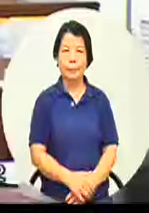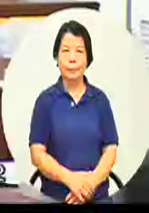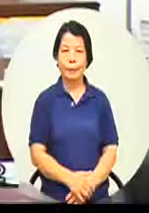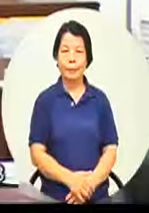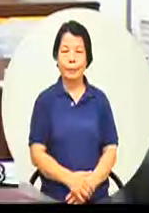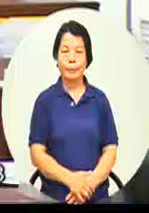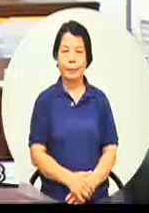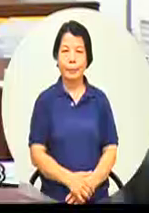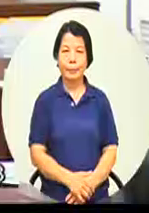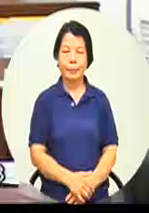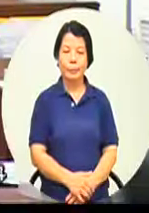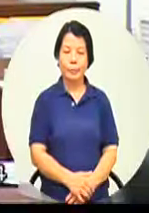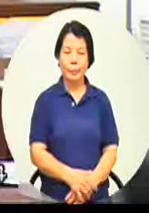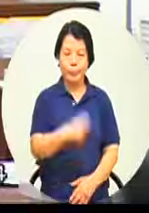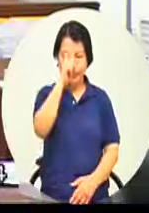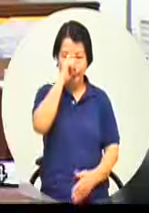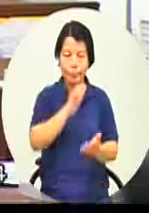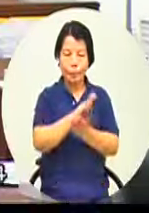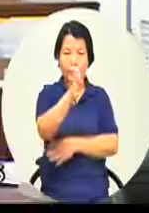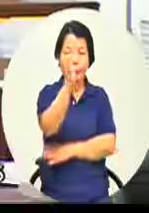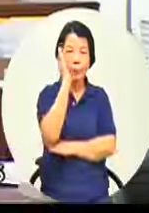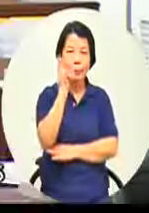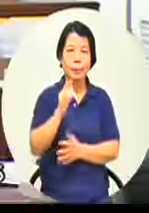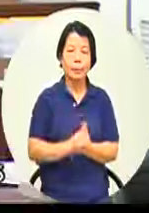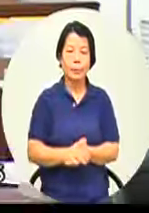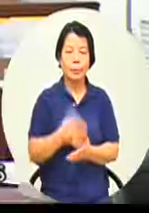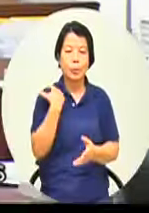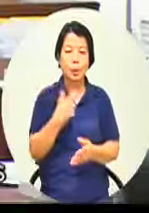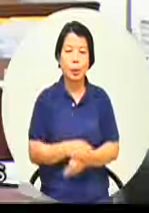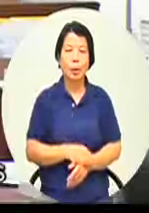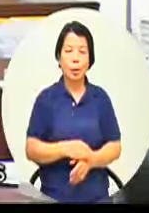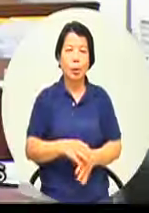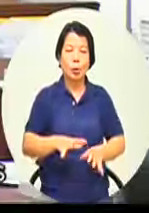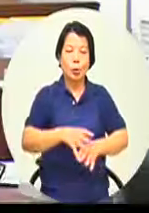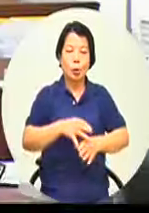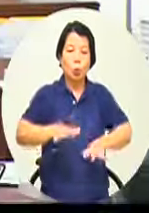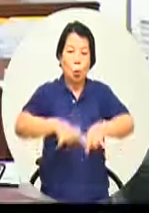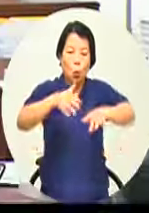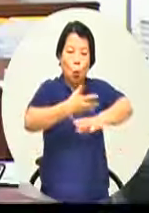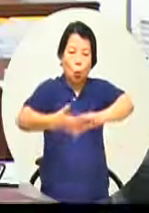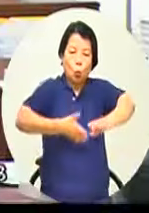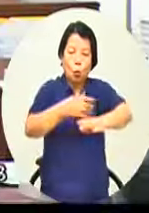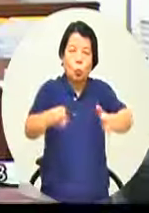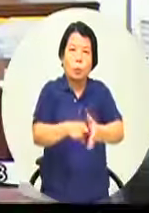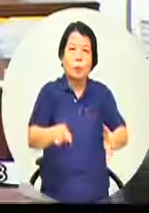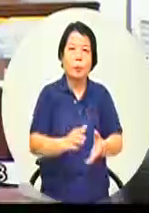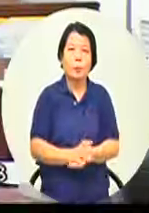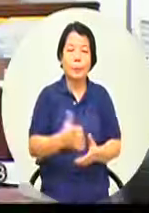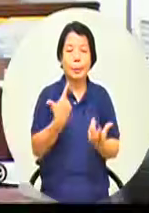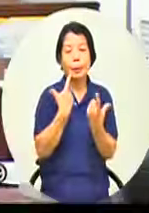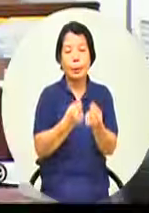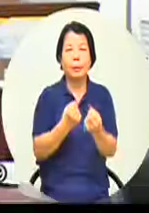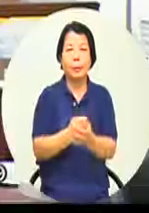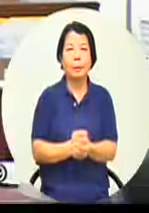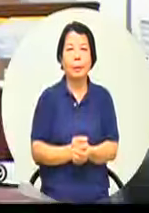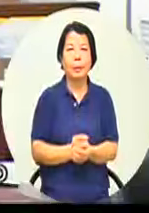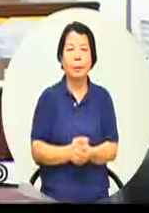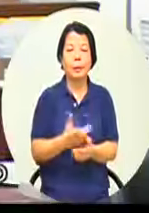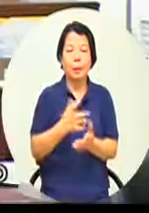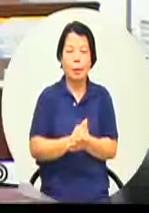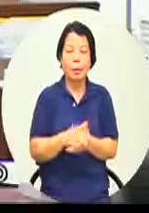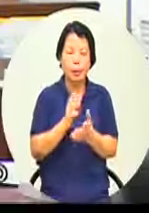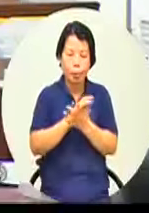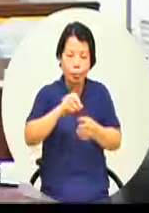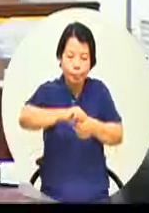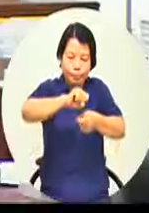我希望说未来的政府在做治洪池的时候，我们之前的也是一种原生的方式，